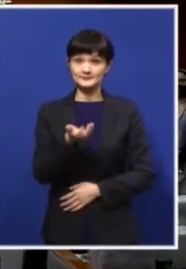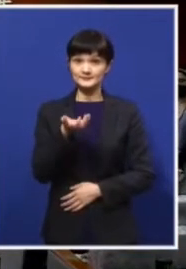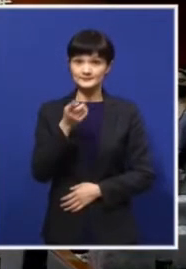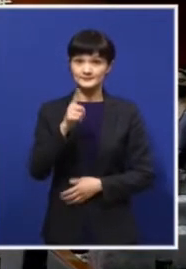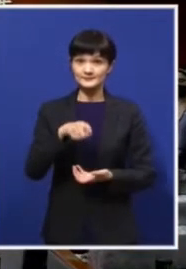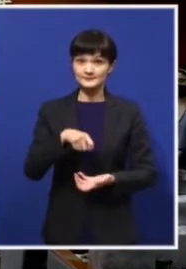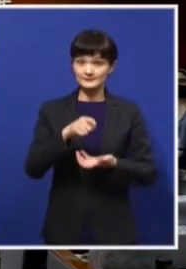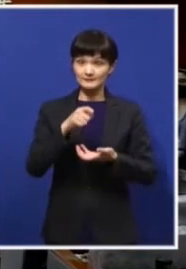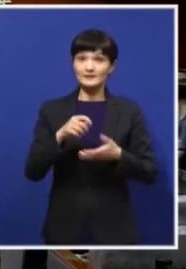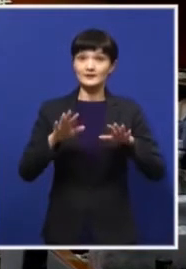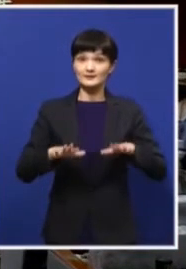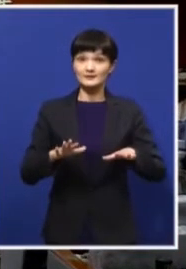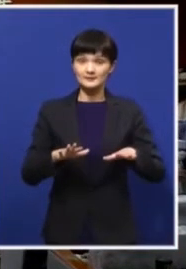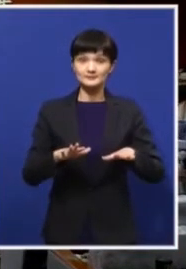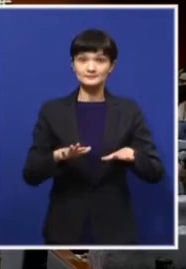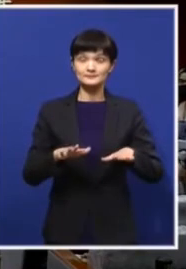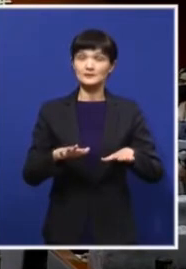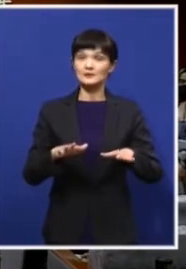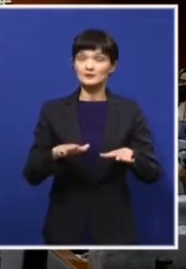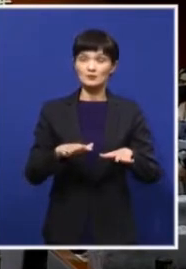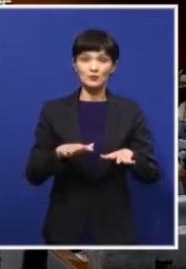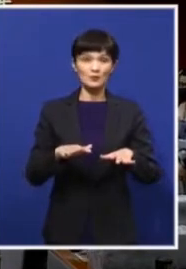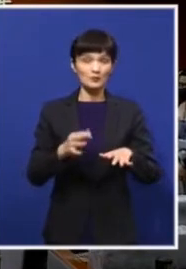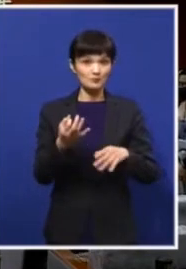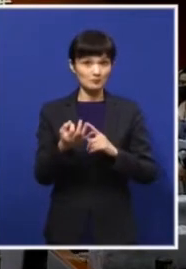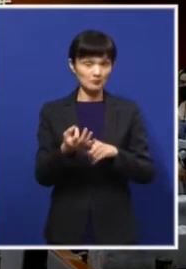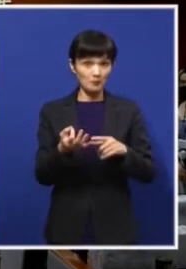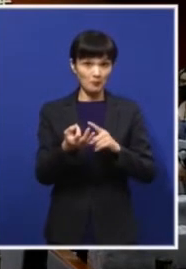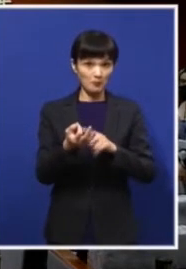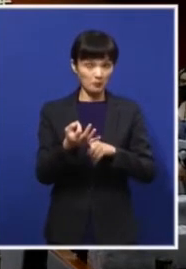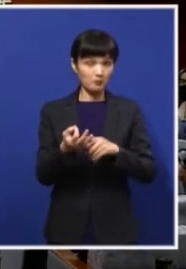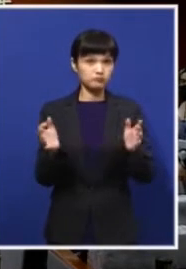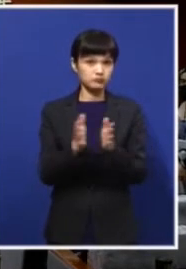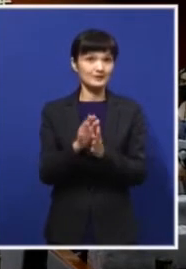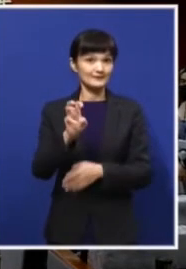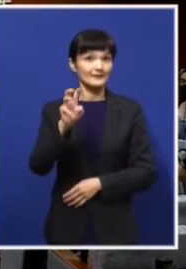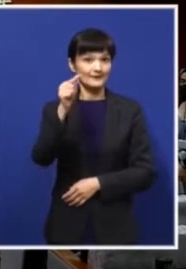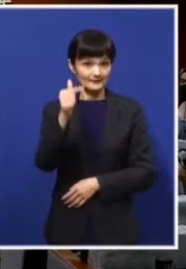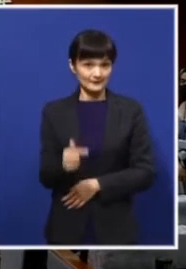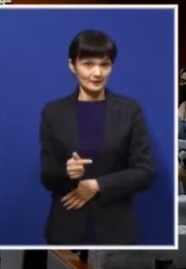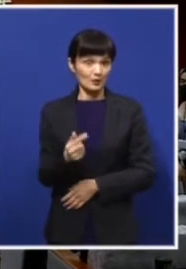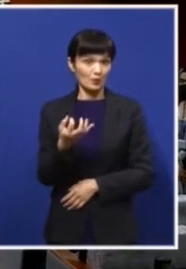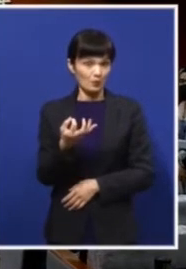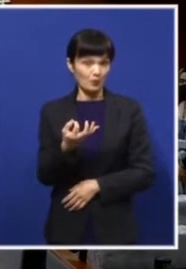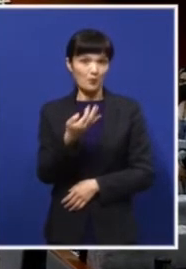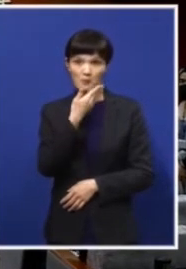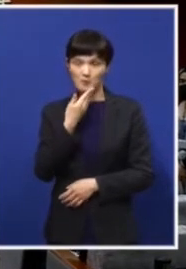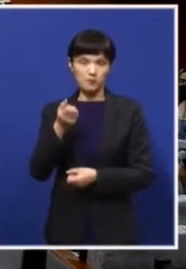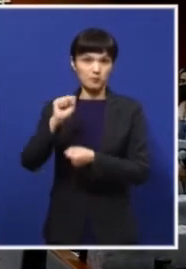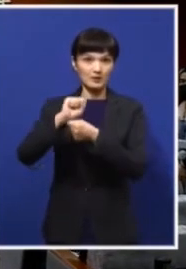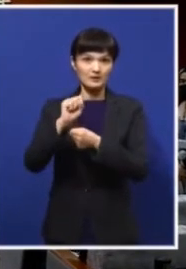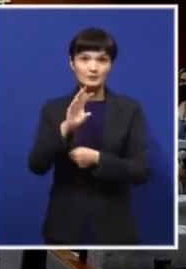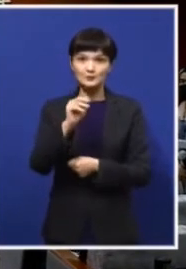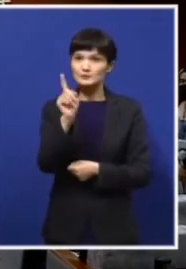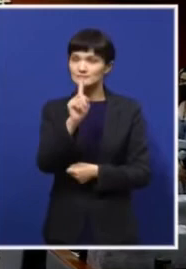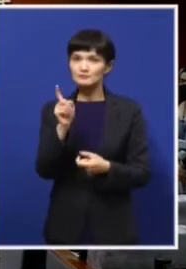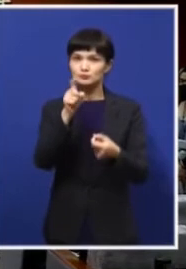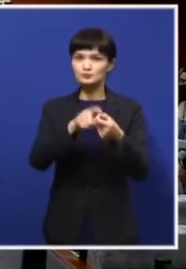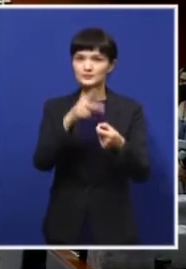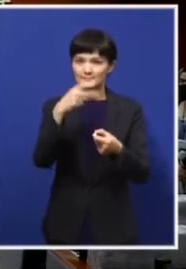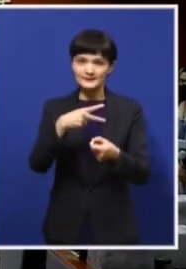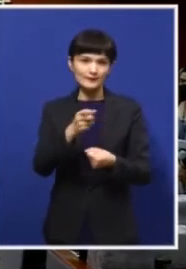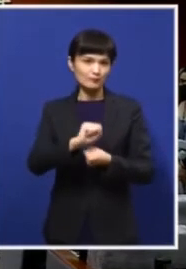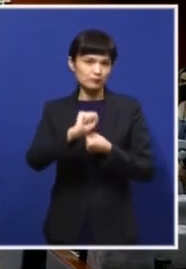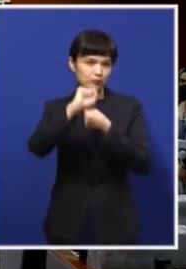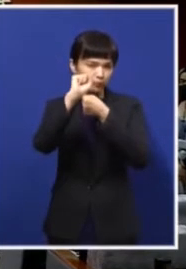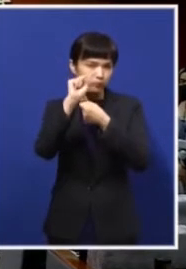们现在已经合计达到33亿元的这个优惠加码，有没有一个目标说希望他们再加码到一个什么样的数字？还是